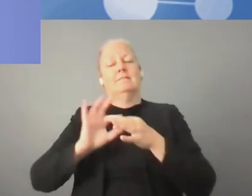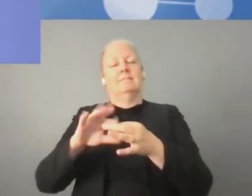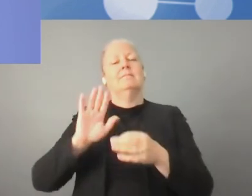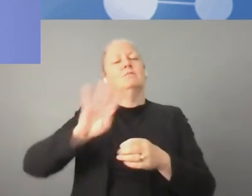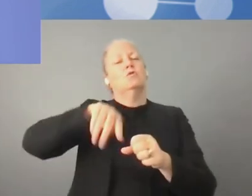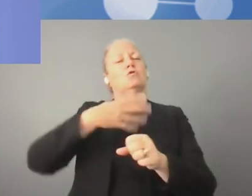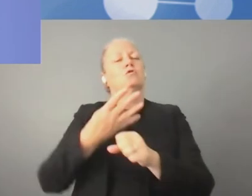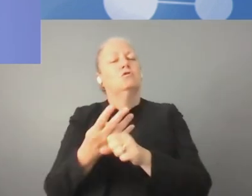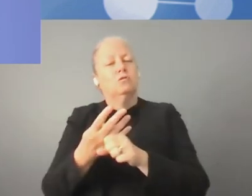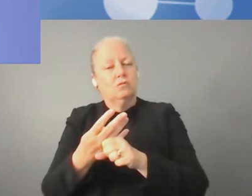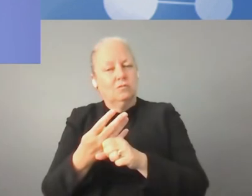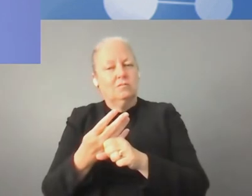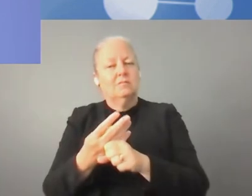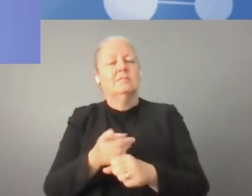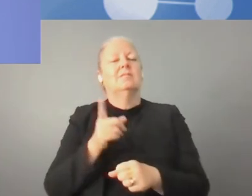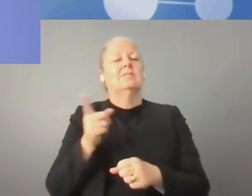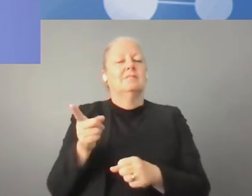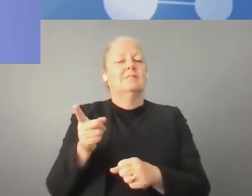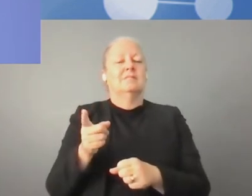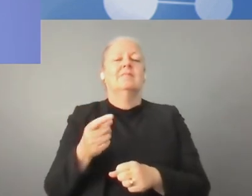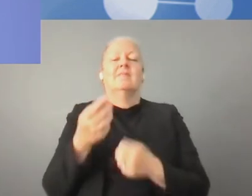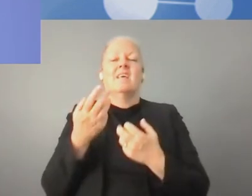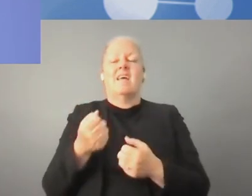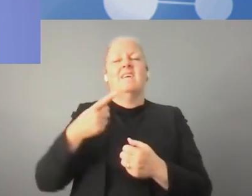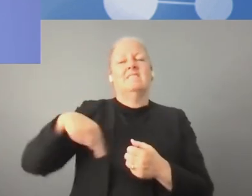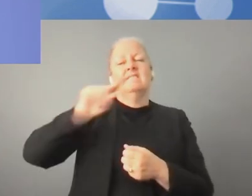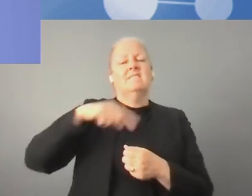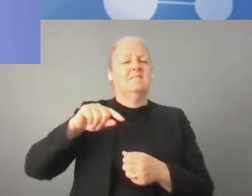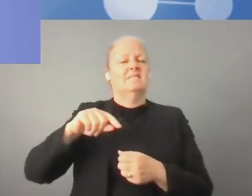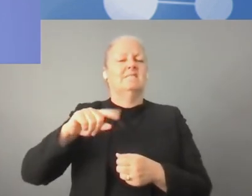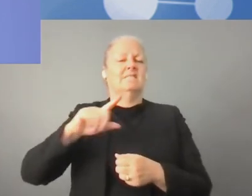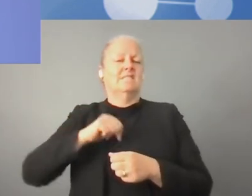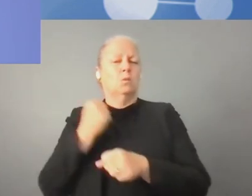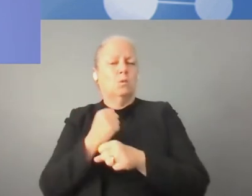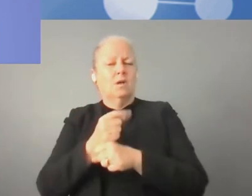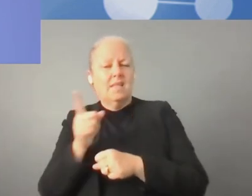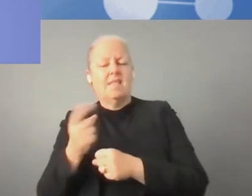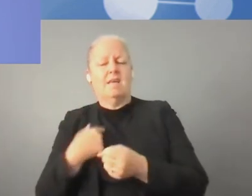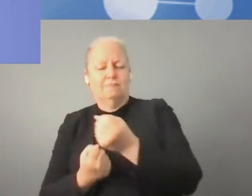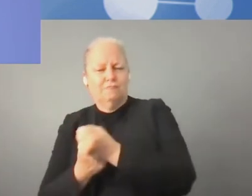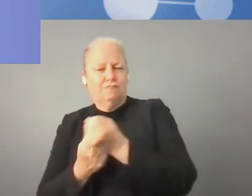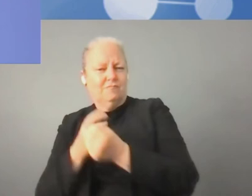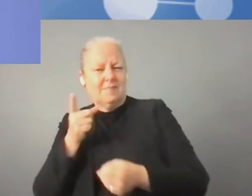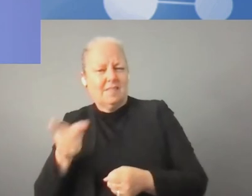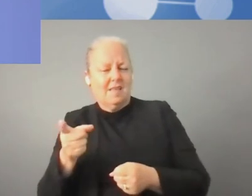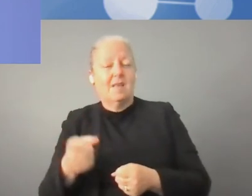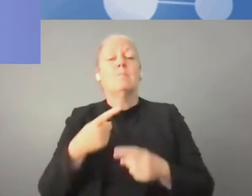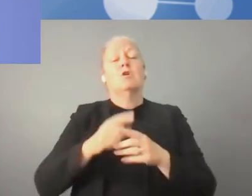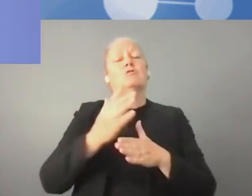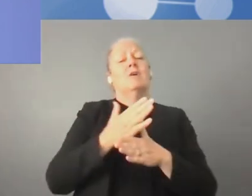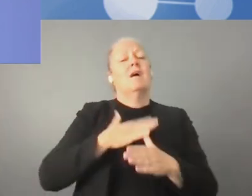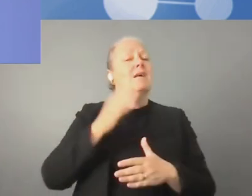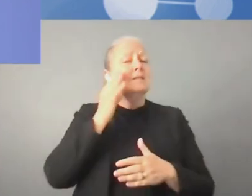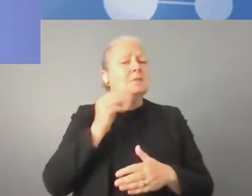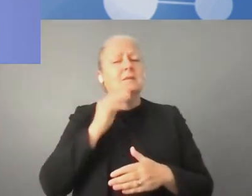在这个新的生态环境当中，为获得更多的更全面的发展空间发展提